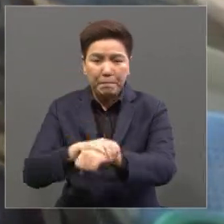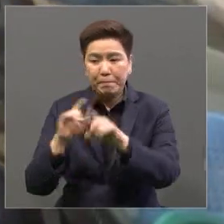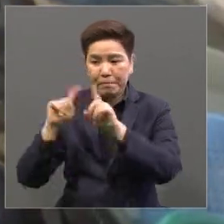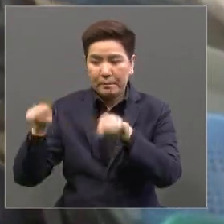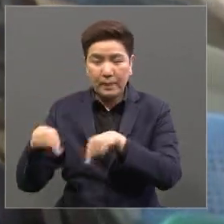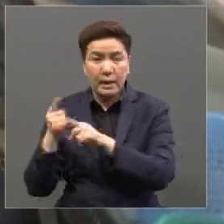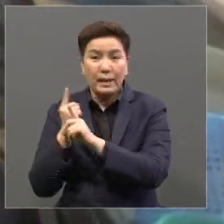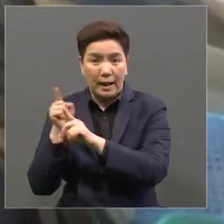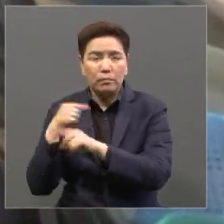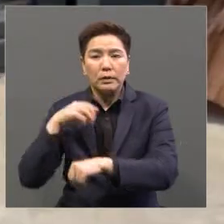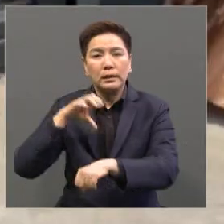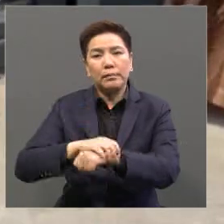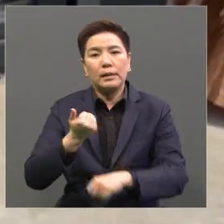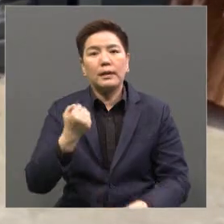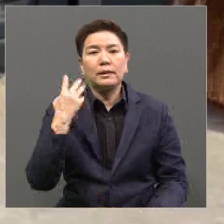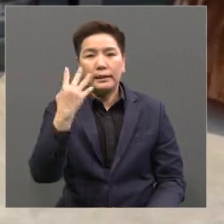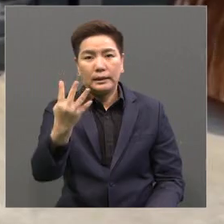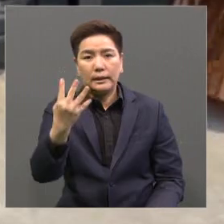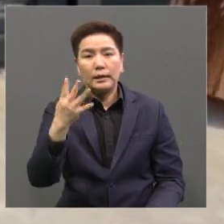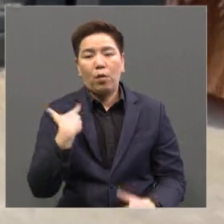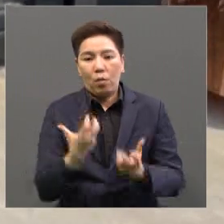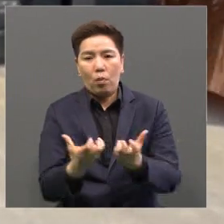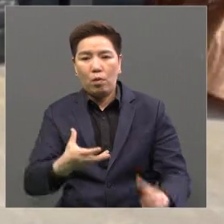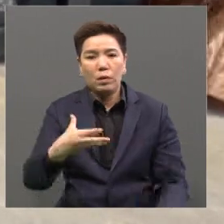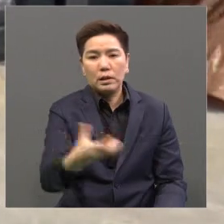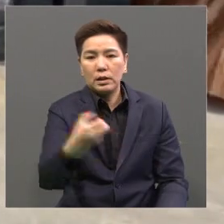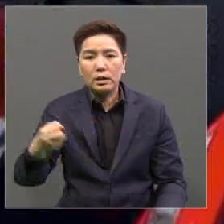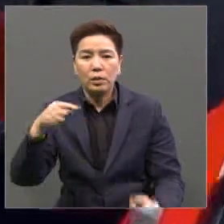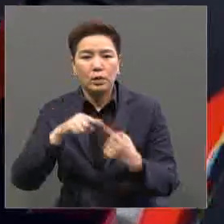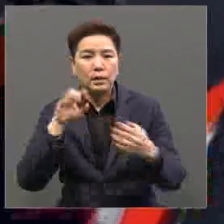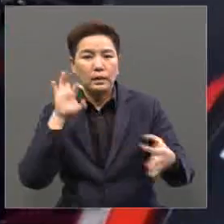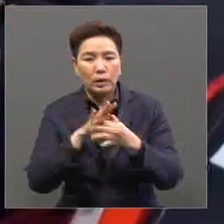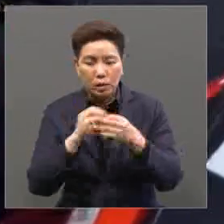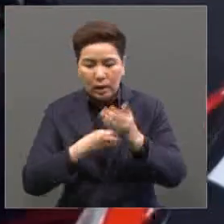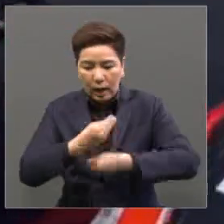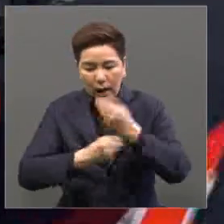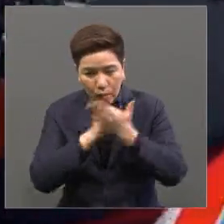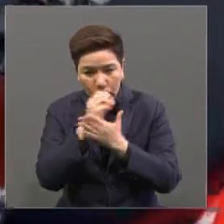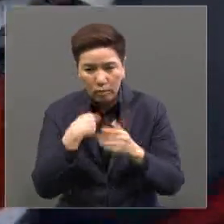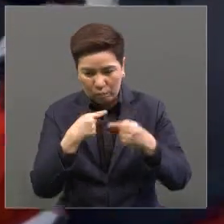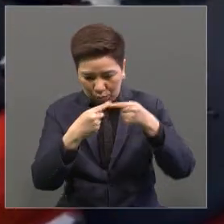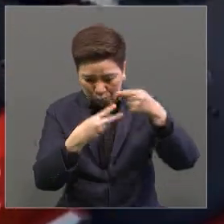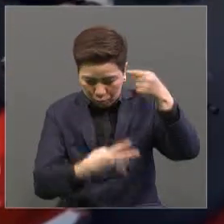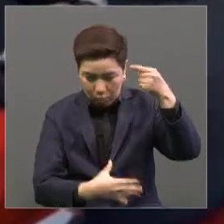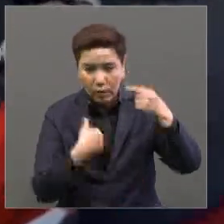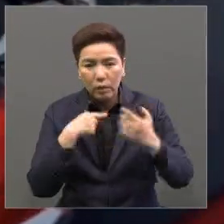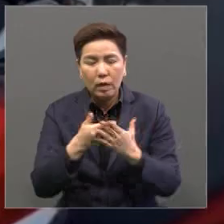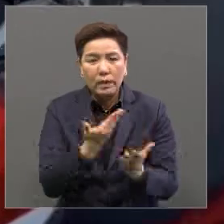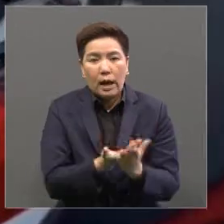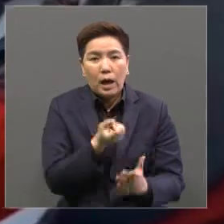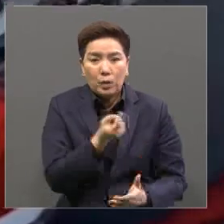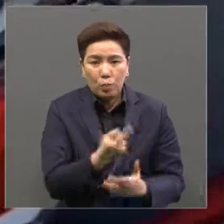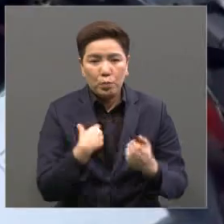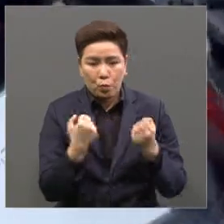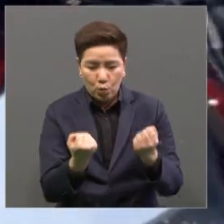มายมาได้4คนนะตรวจยึดอายัดทรัพย์สินที่คาดว่าจะเกี่ยวข้องกับการค้ายาเสพติดเนี่ยหลายรายการมีเงินส